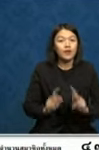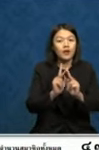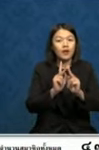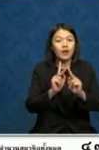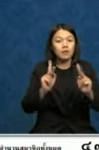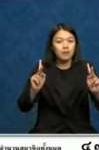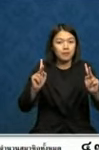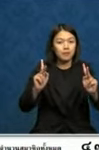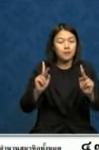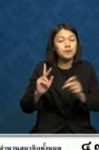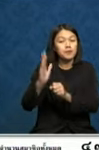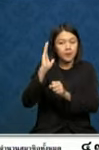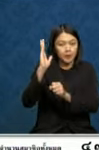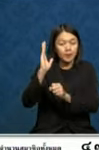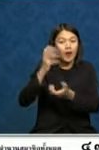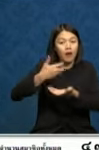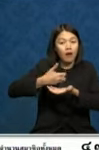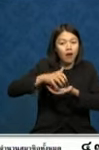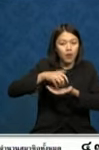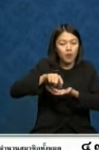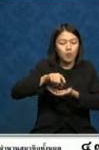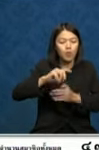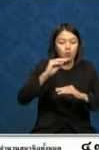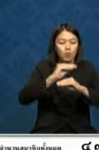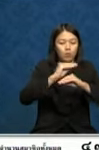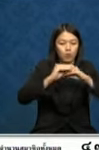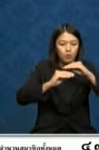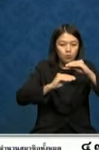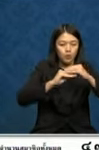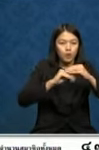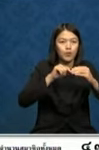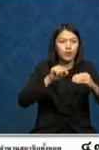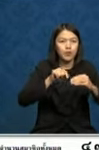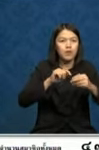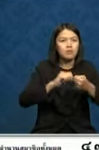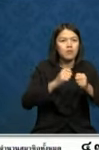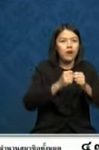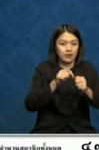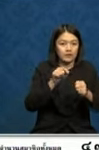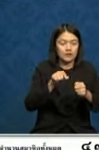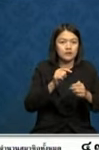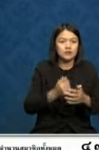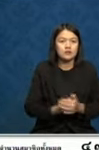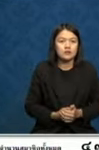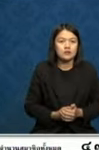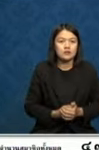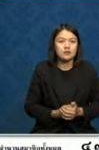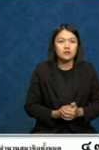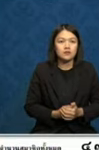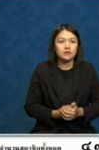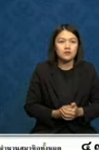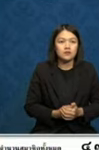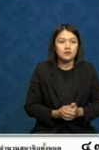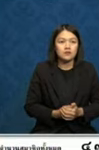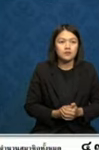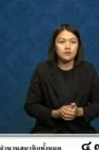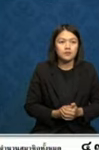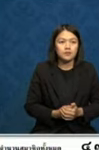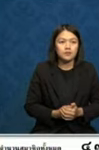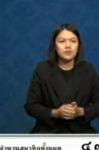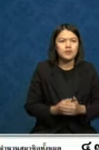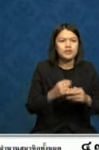ก็ได้พูดไปแล้วนะครับว่าโครงการที่มีปัญหานะครับแล้วก็เป็นโครงการ